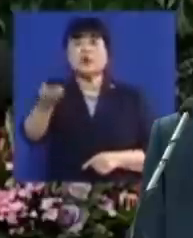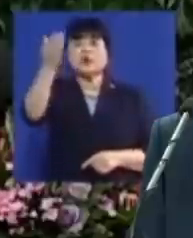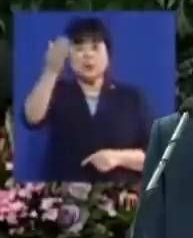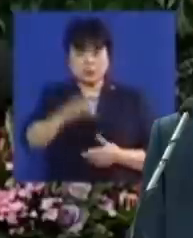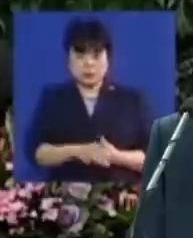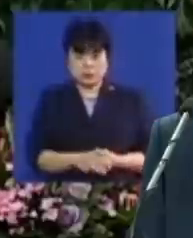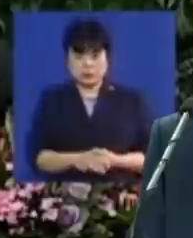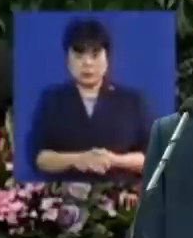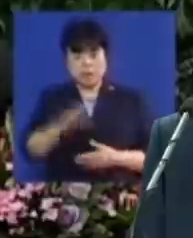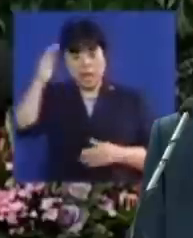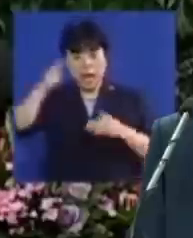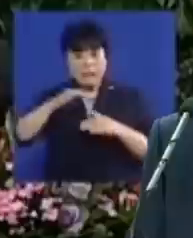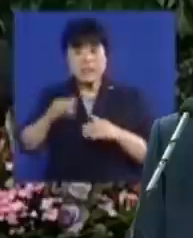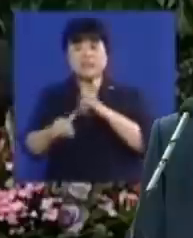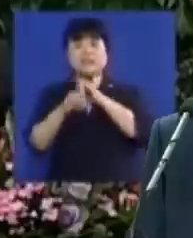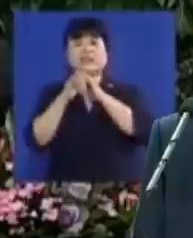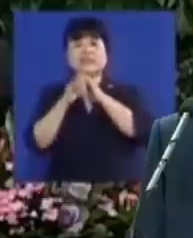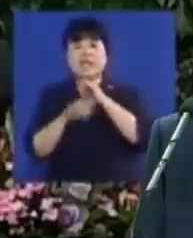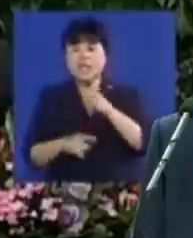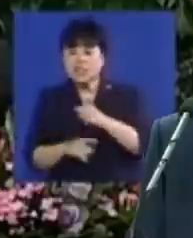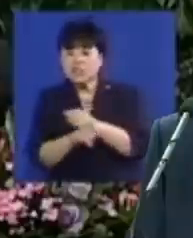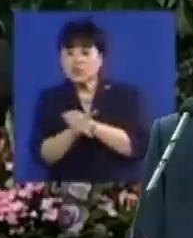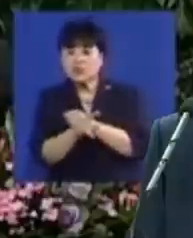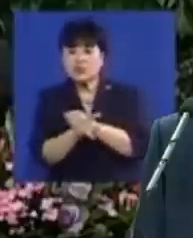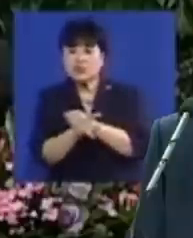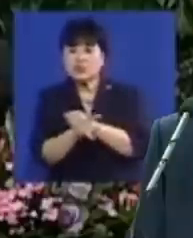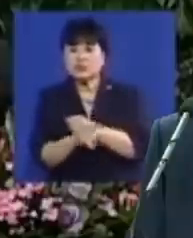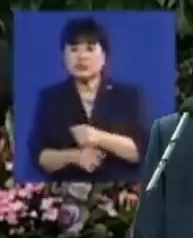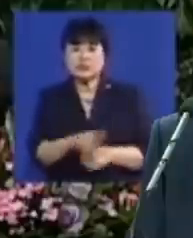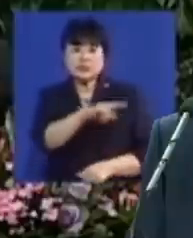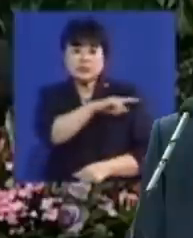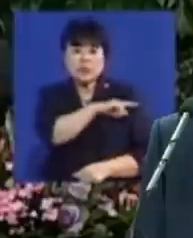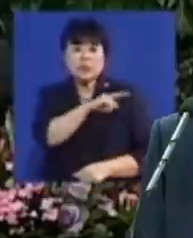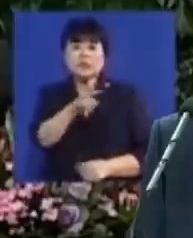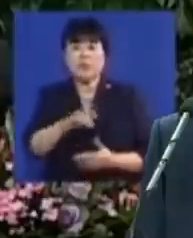나타났습니다. 학생들의 자살 요인은 가장 큰 이유가